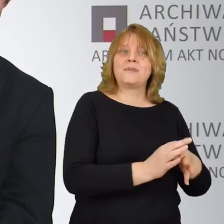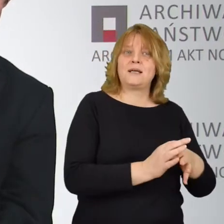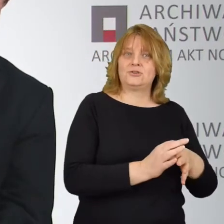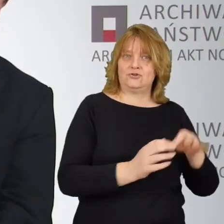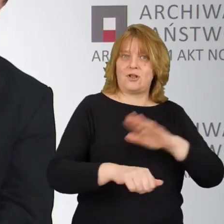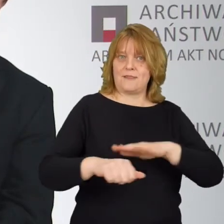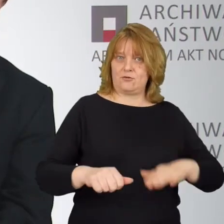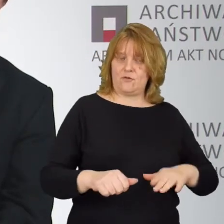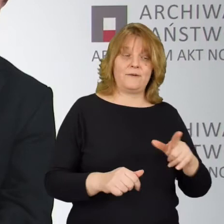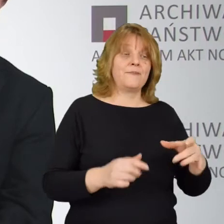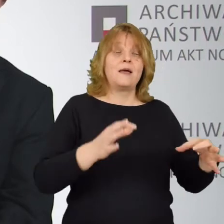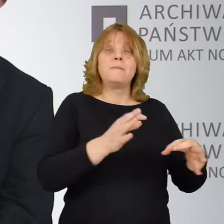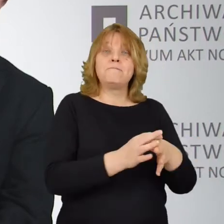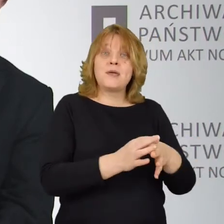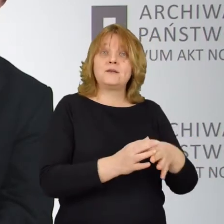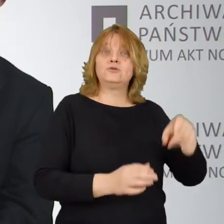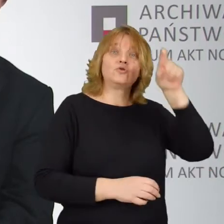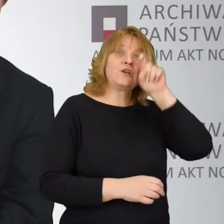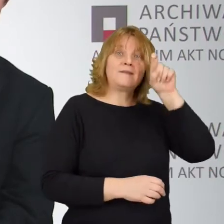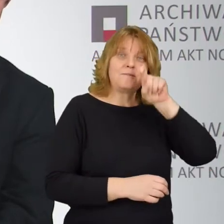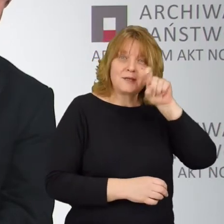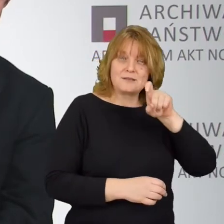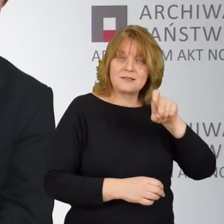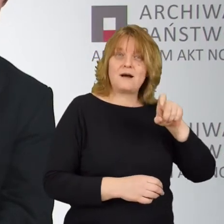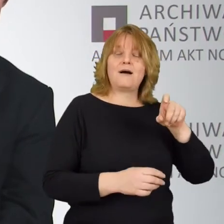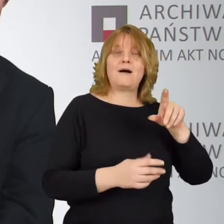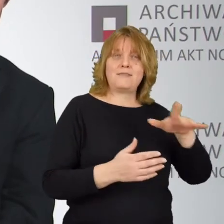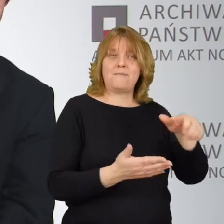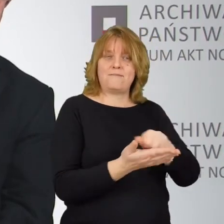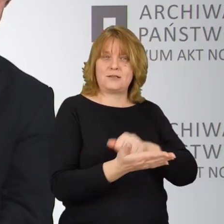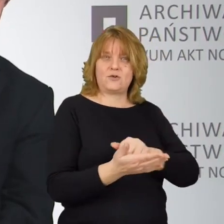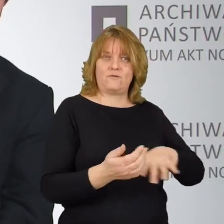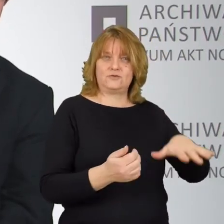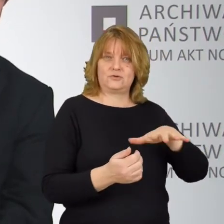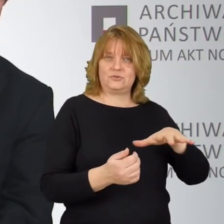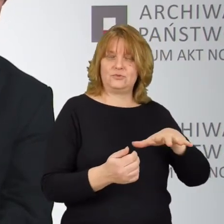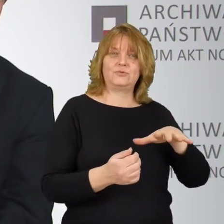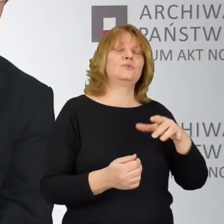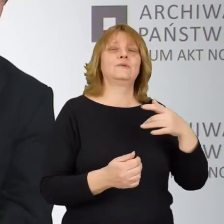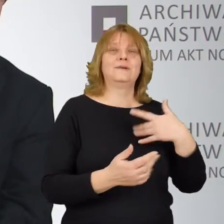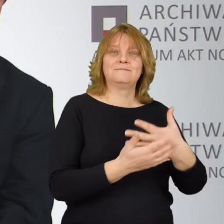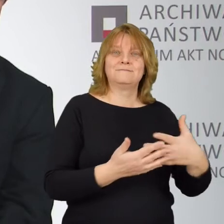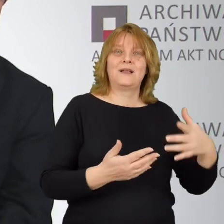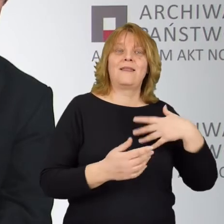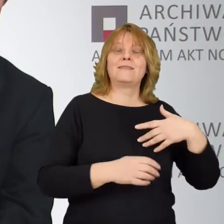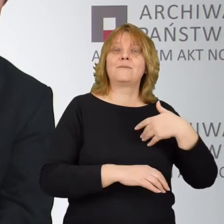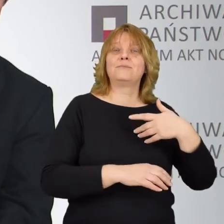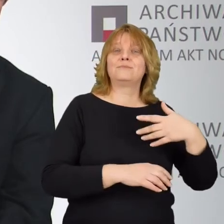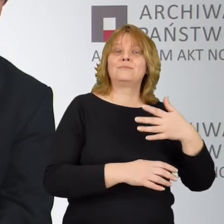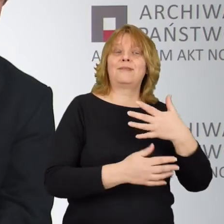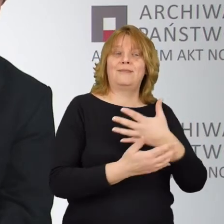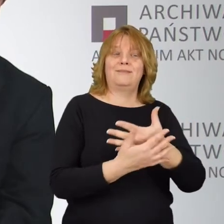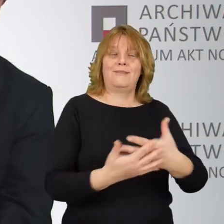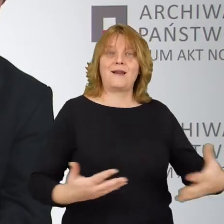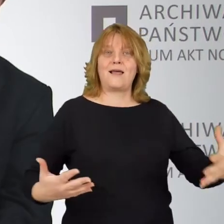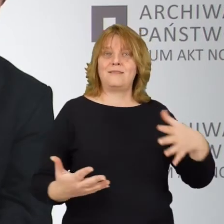Mniejszość niemiecka na północnym Mazowszu, bezpośrednim zapleczem, można by powiedzieć, i terenów okupowanych i